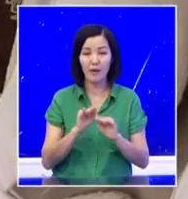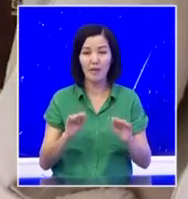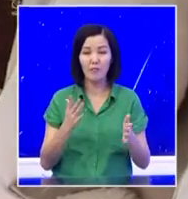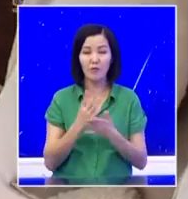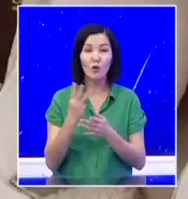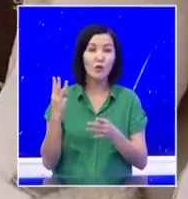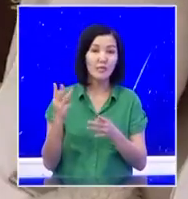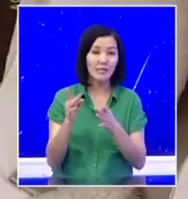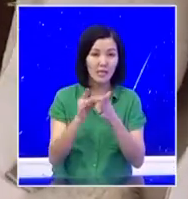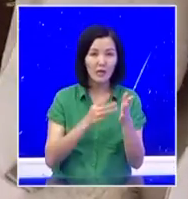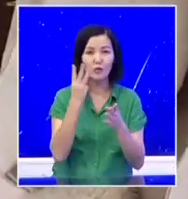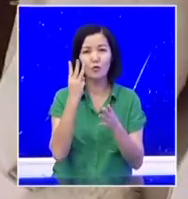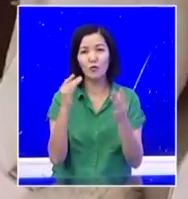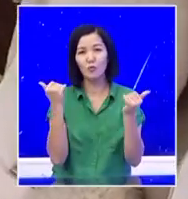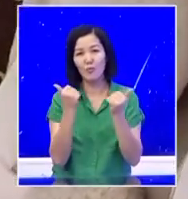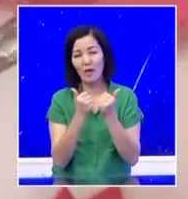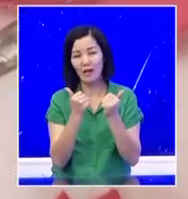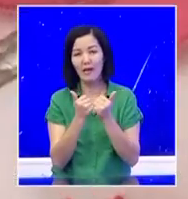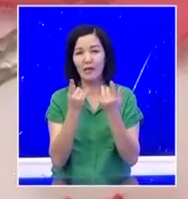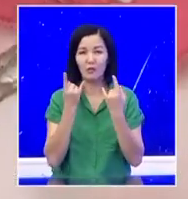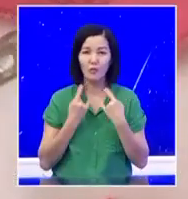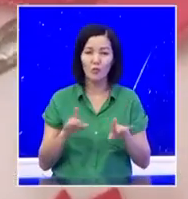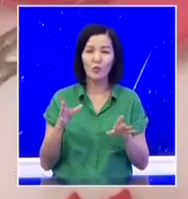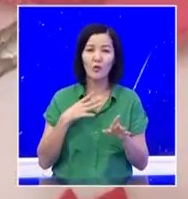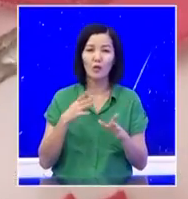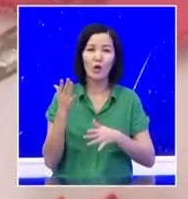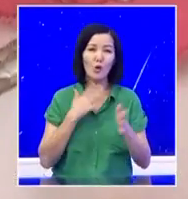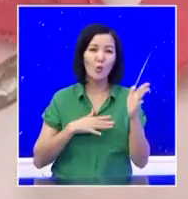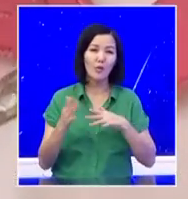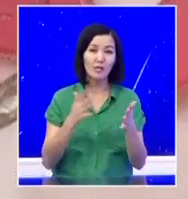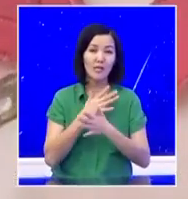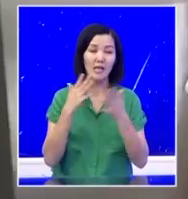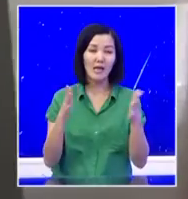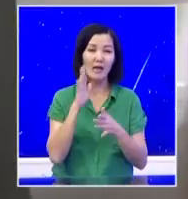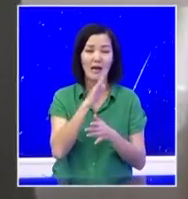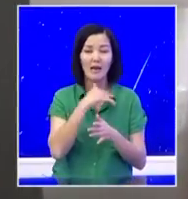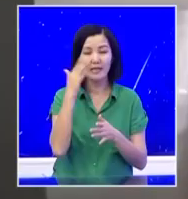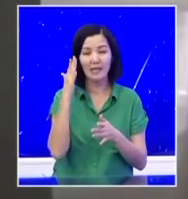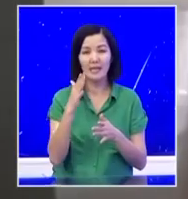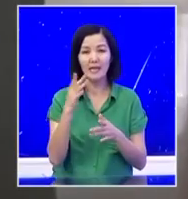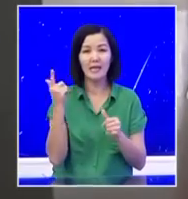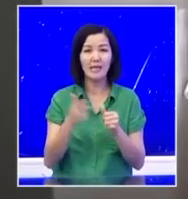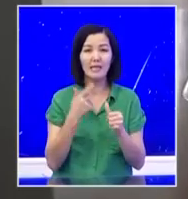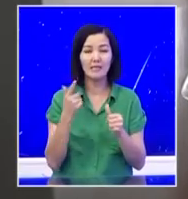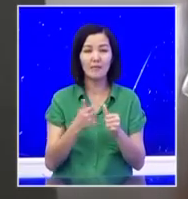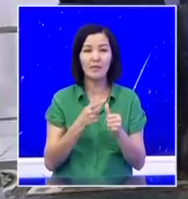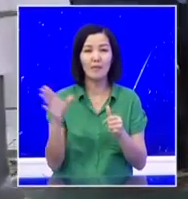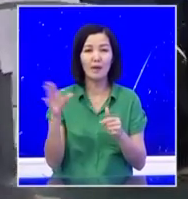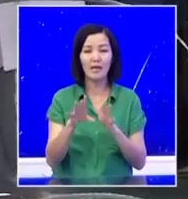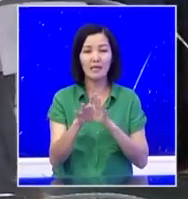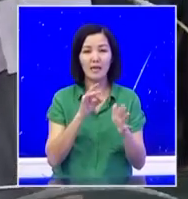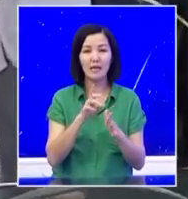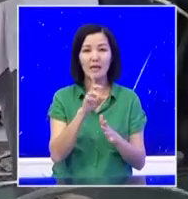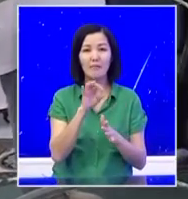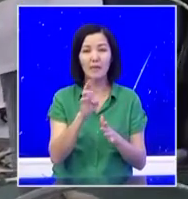келуімен әпсәтте үлкен жанұяға айналып, қуаныштары еселене түсті. Ата-аналар ұлдарына есімді бір ауыздан таңдапты.